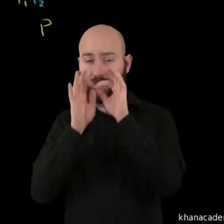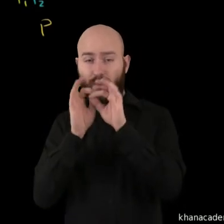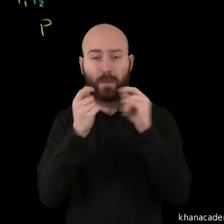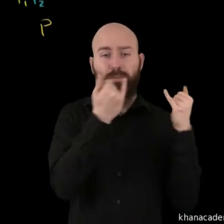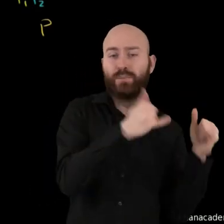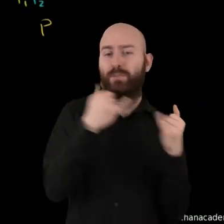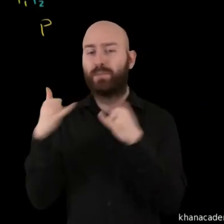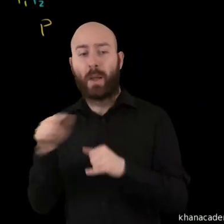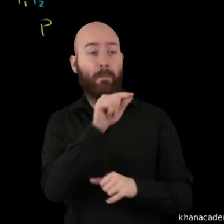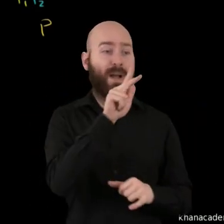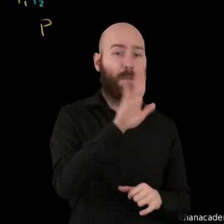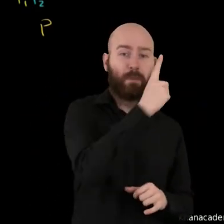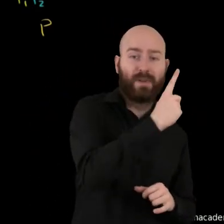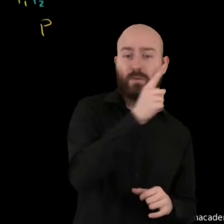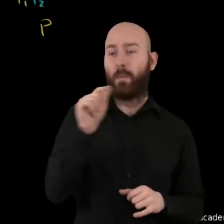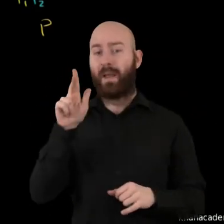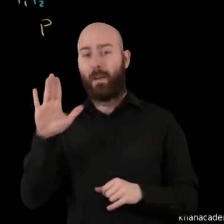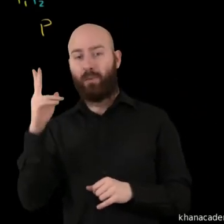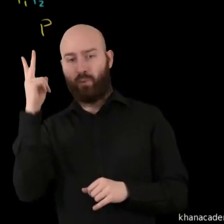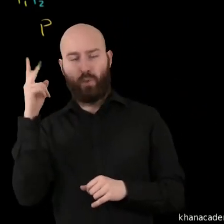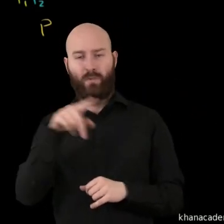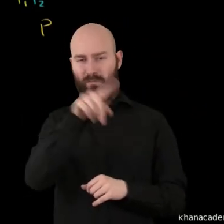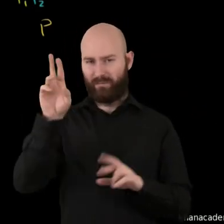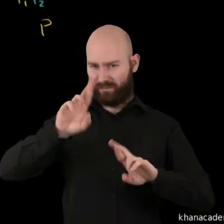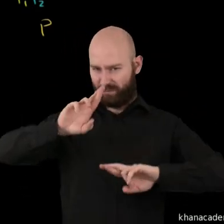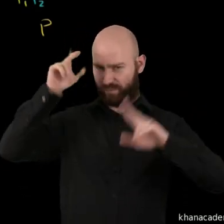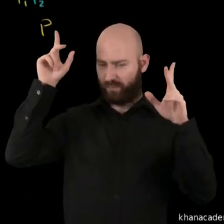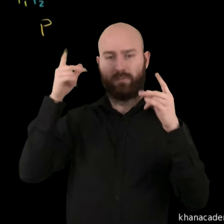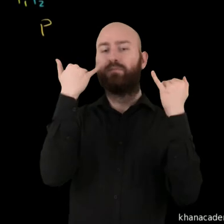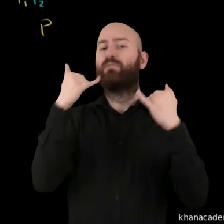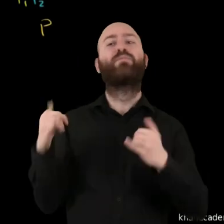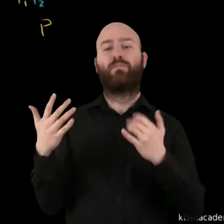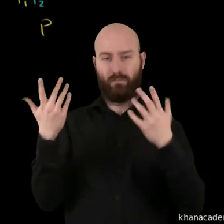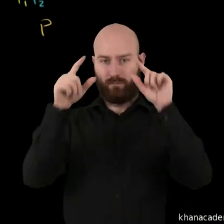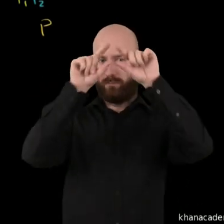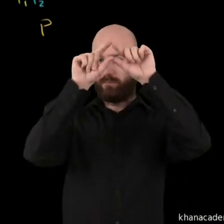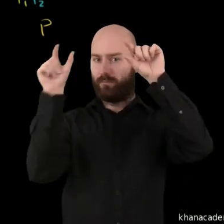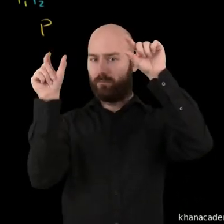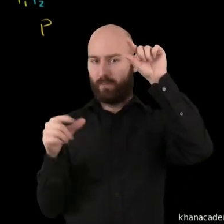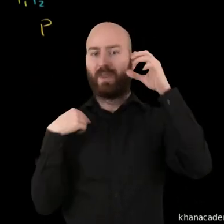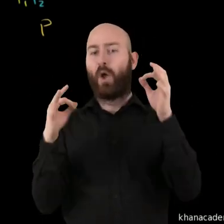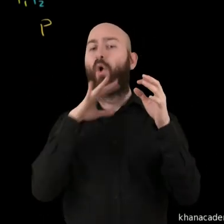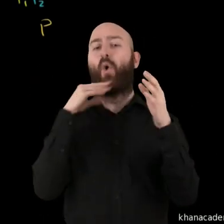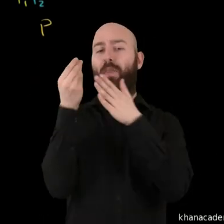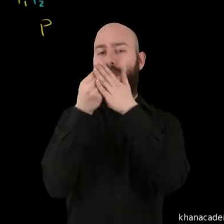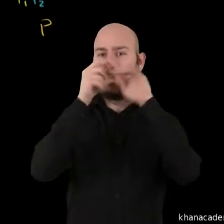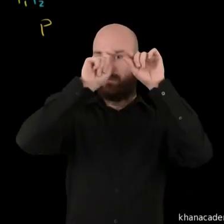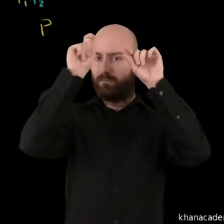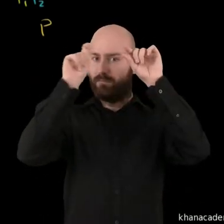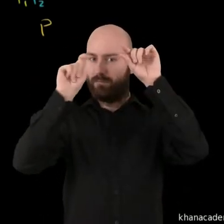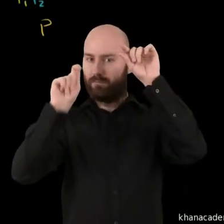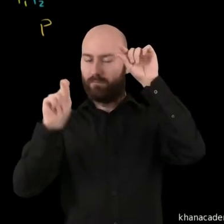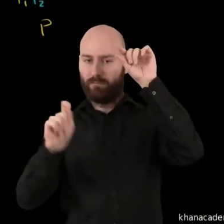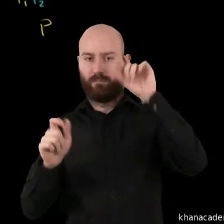chcieli wyznaczyć różnicę między PKB w roku drugim i pierwszym, to byłaby to różnica pól powierzchni, czyli to, co zaznaczam na